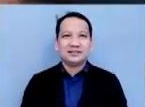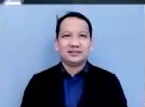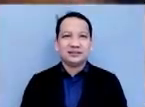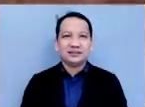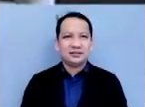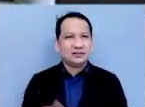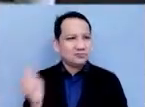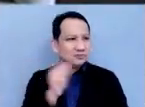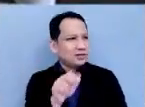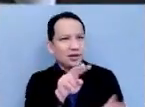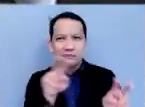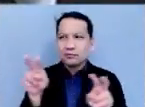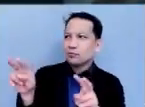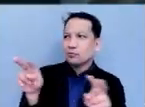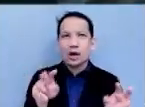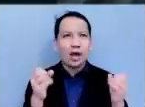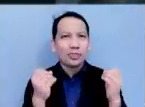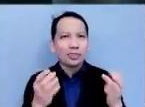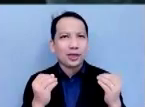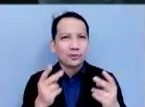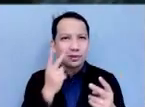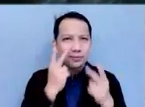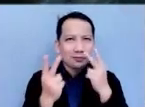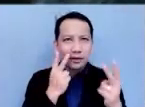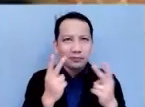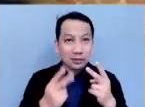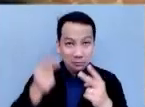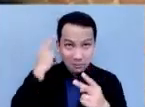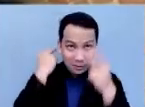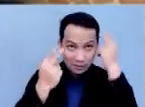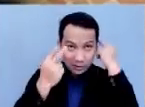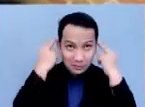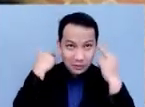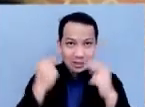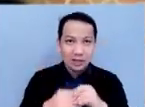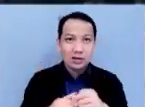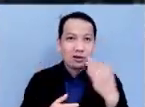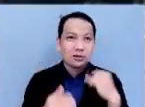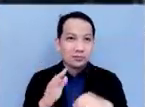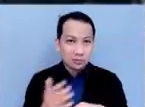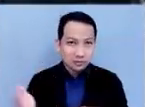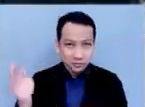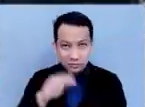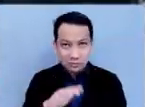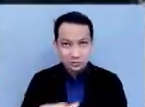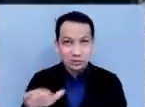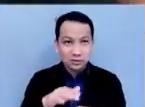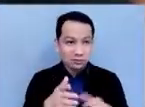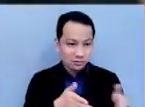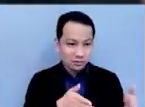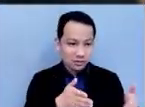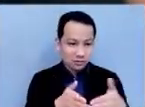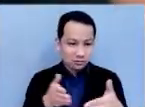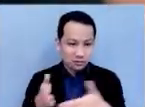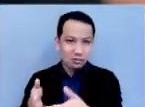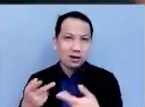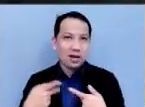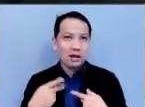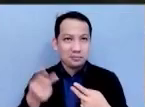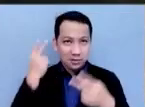Kahit saan ka lumingon, siguradong makakakita ka ng mga barbershop. Eh halos lahat na ata ng kanto sa Pilipinas, meron